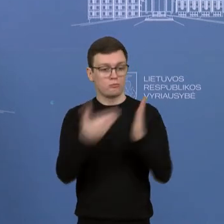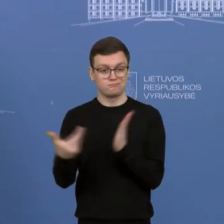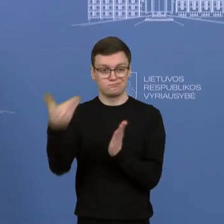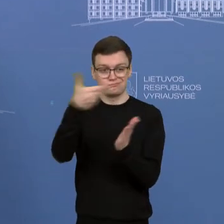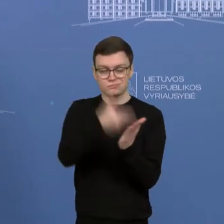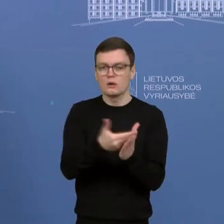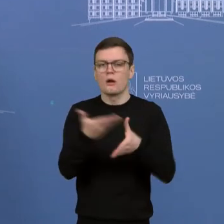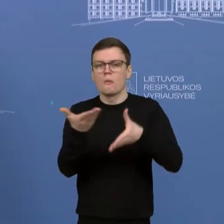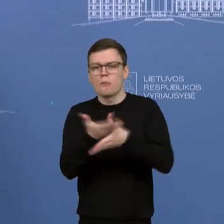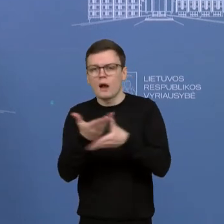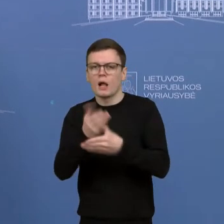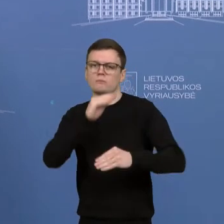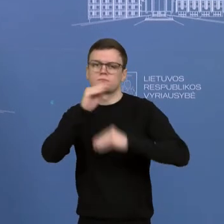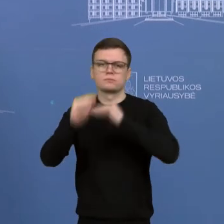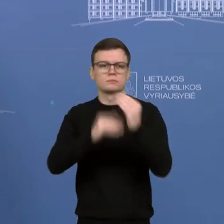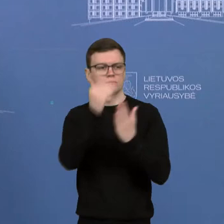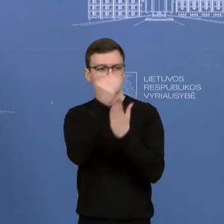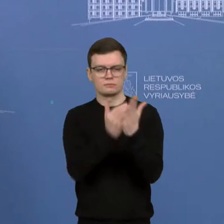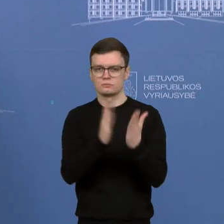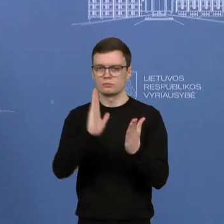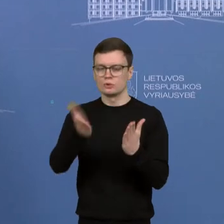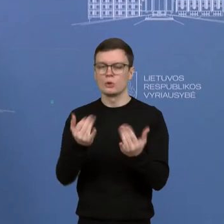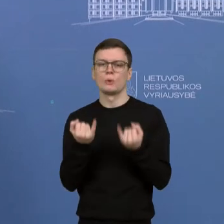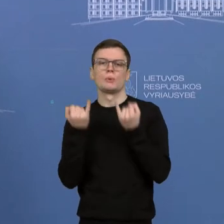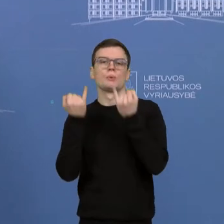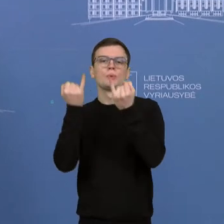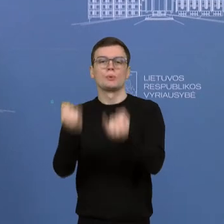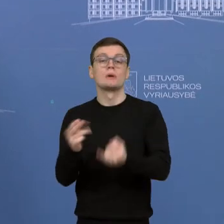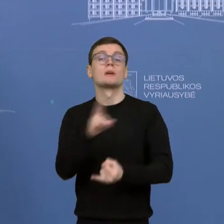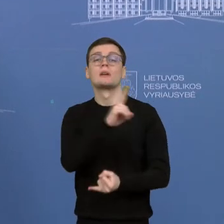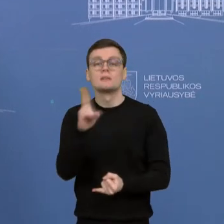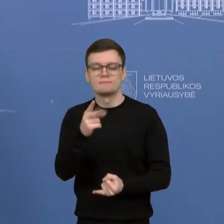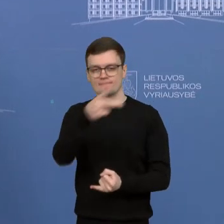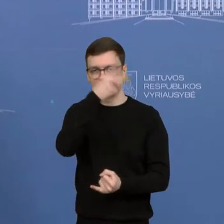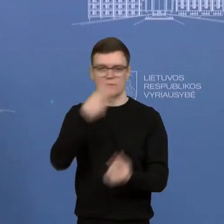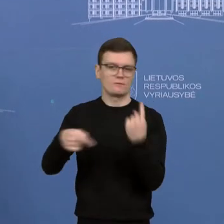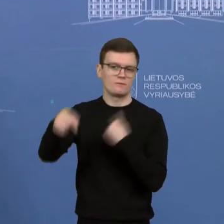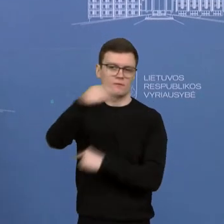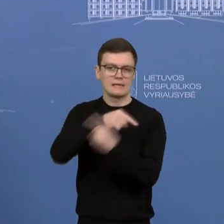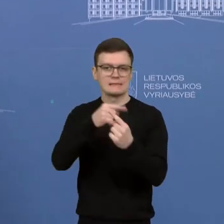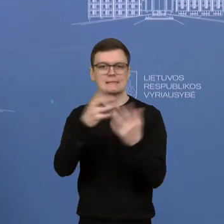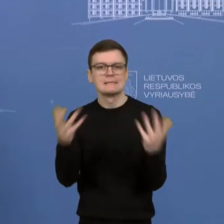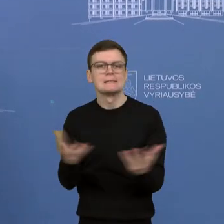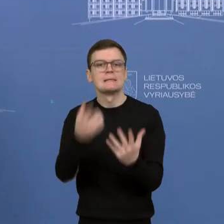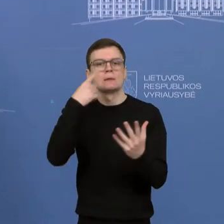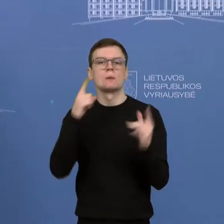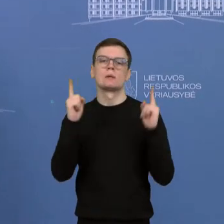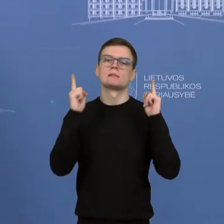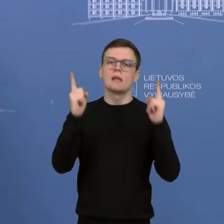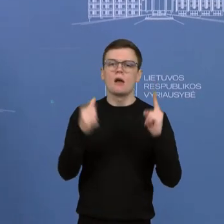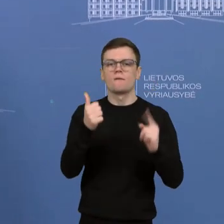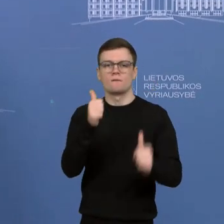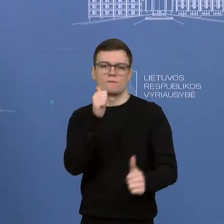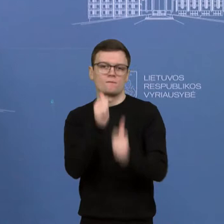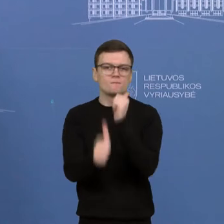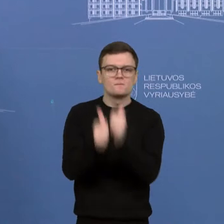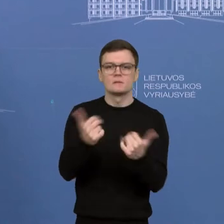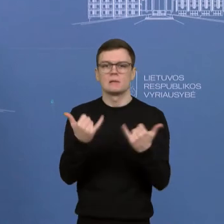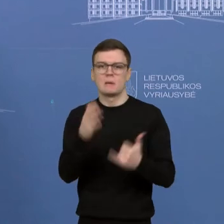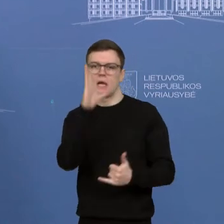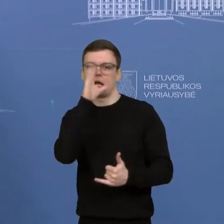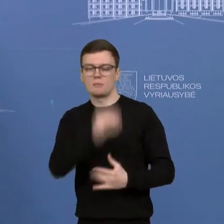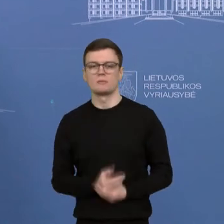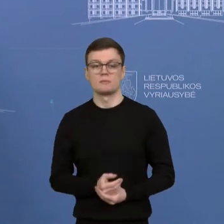schemas, kurios bus suteiktos būtent Lietuvos verslui, siekiant išsaugoti konkurencingumą šiuo laikotarpiu,